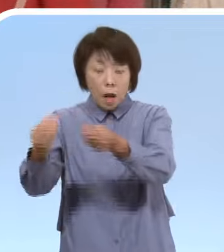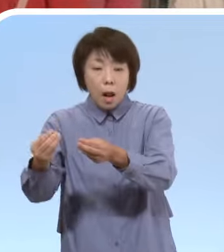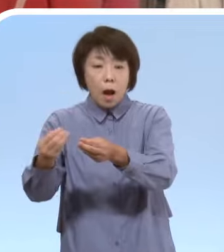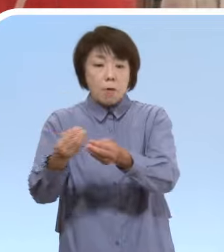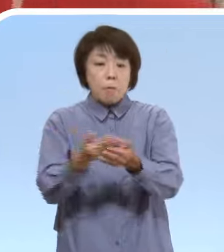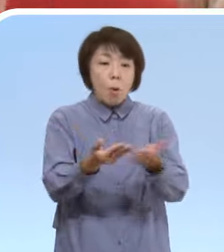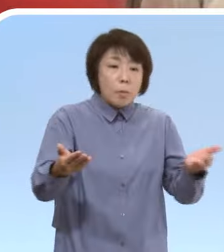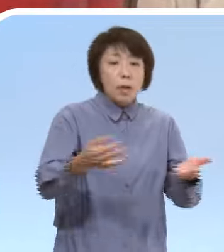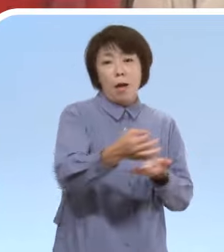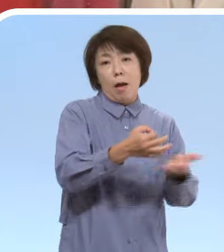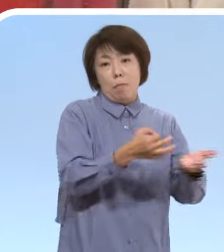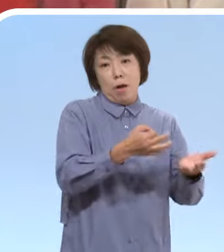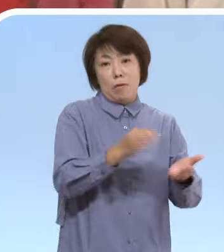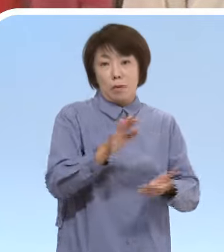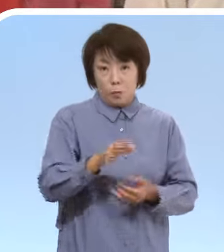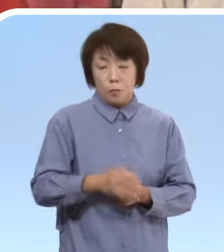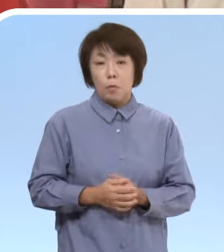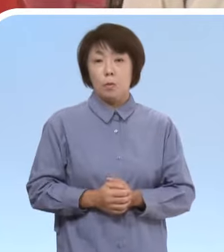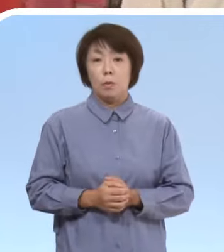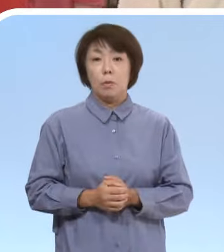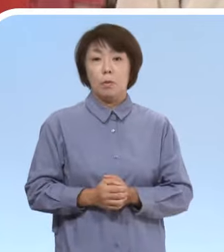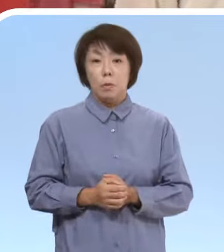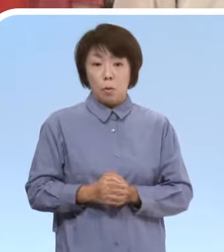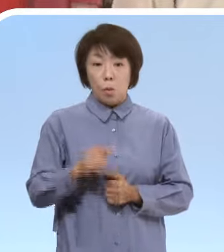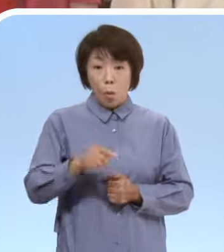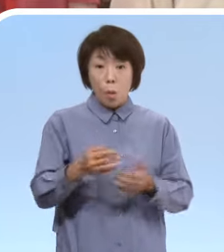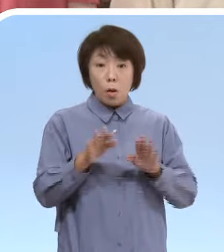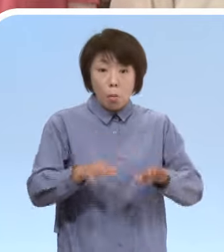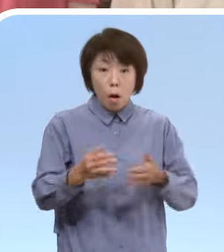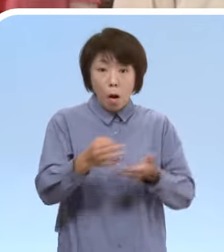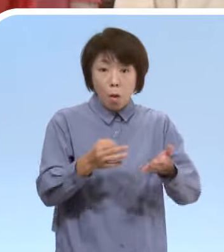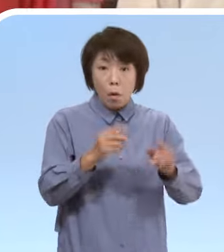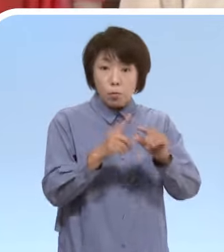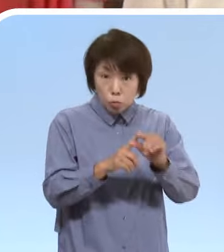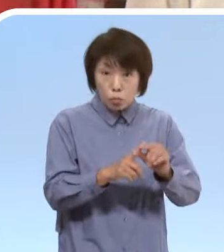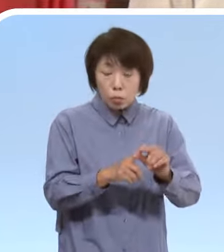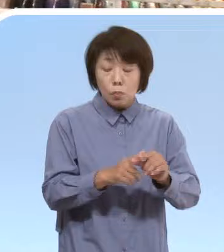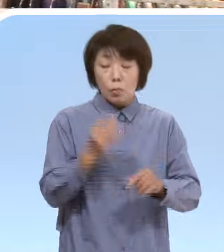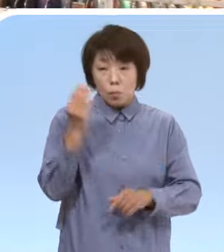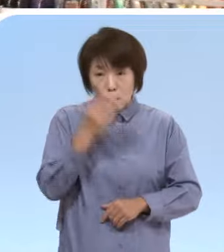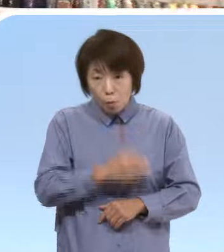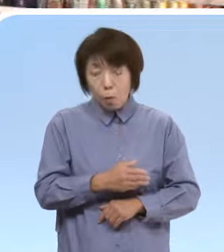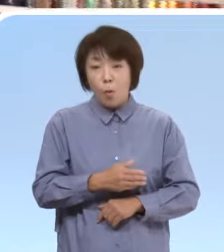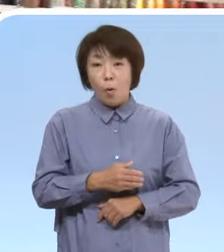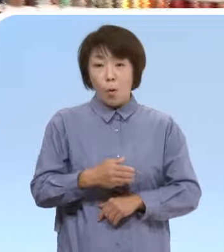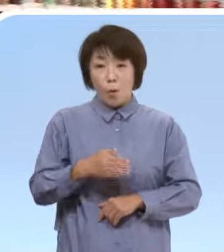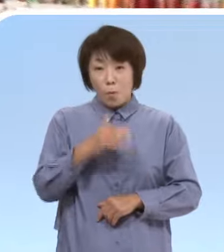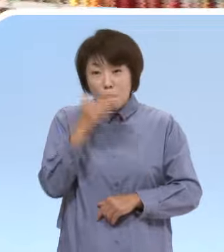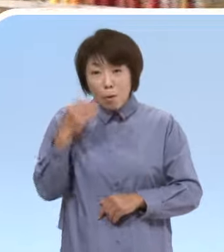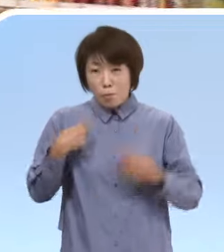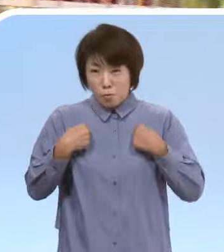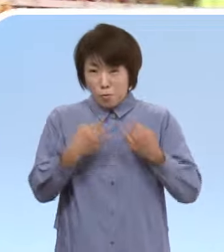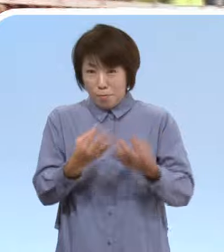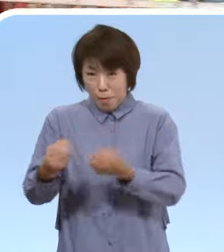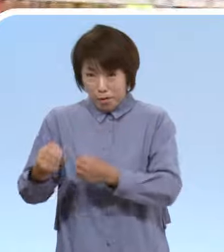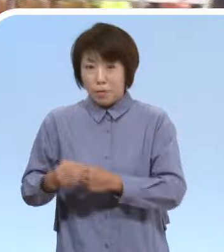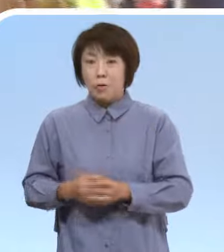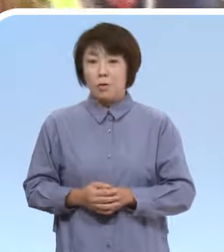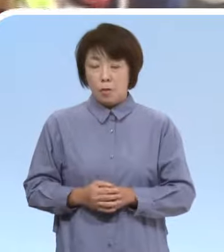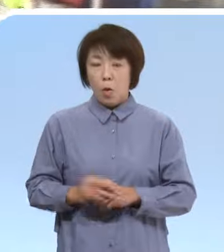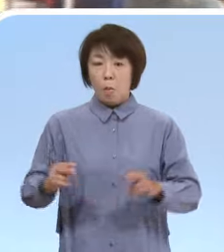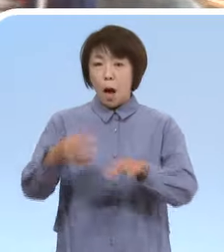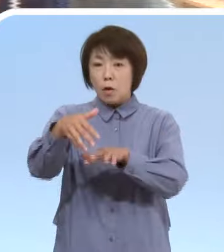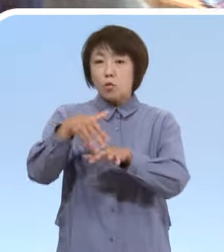のショールームで販売しています。 なるほど。あ、こちら販売されてるんですね、 はい、 この素敵なお洋服たちも。